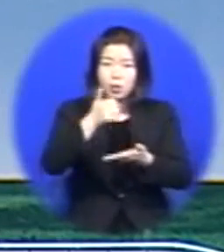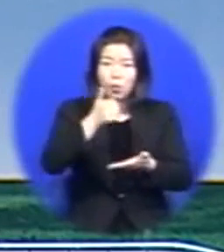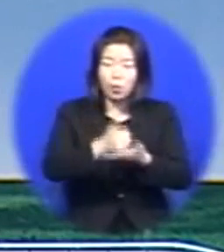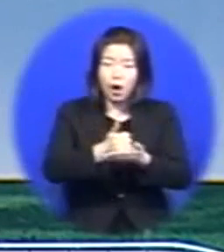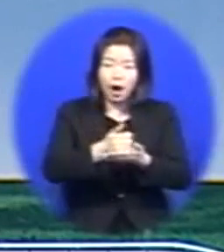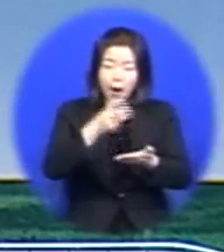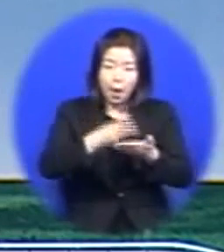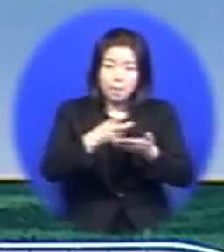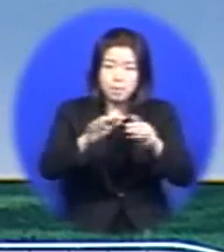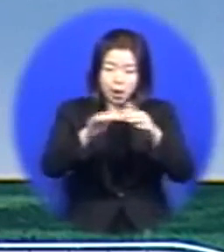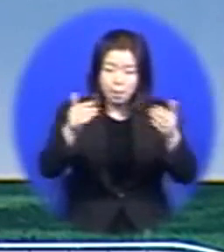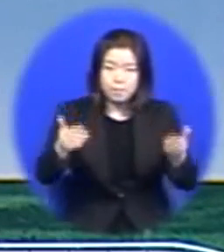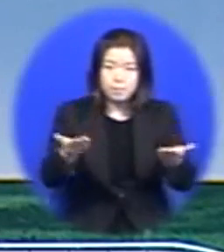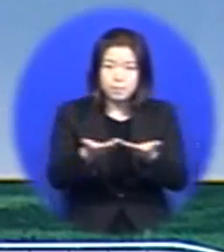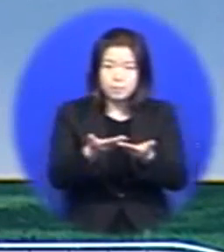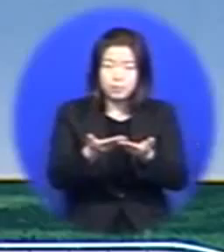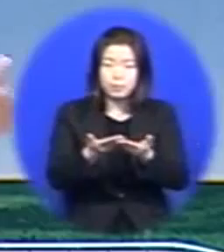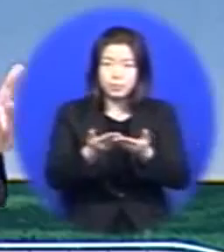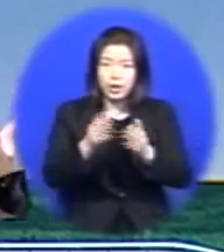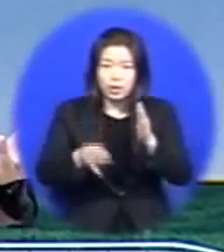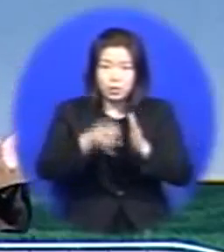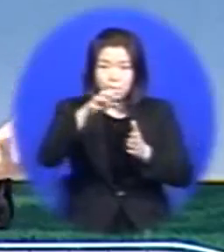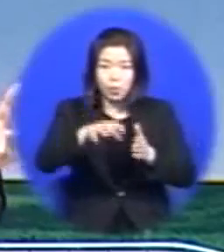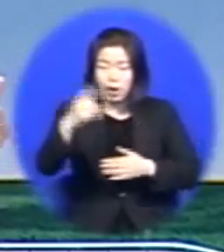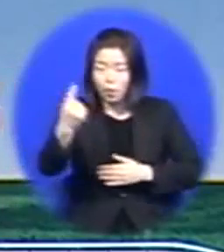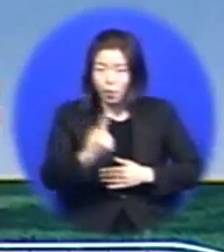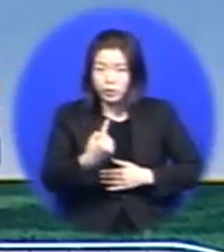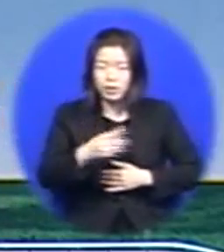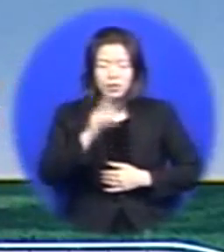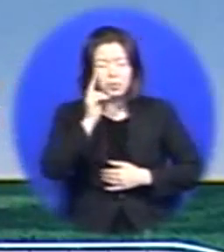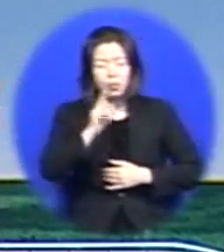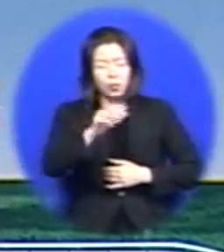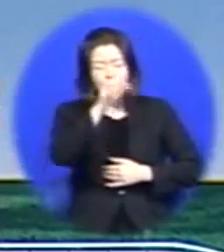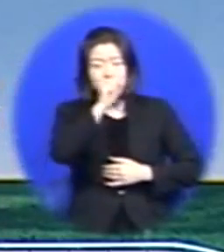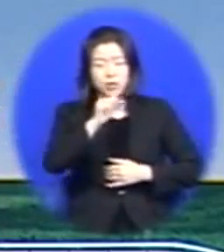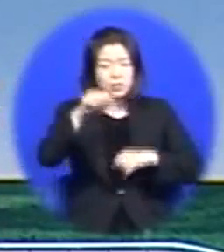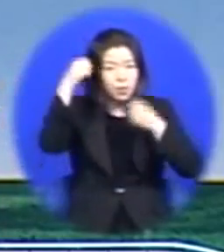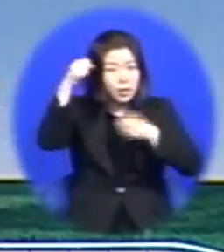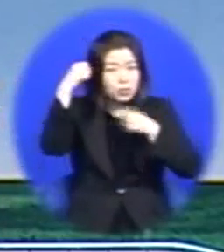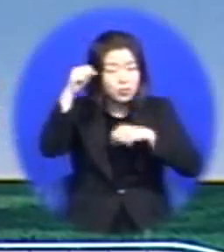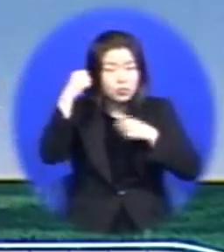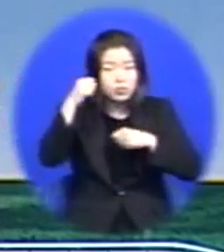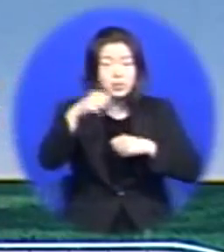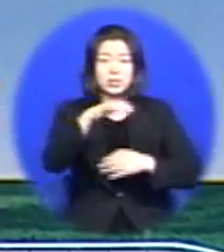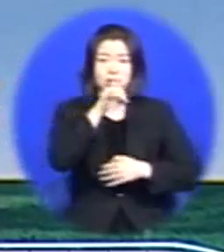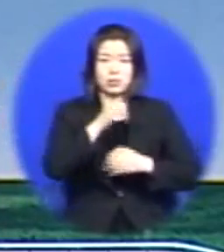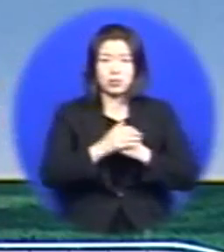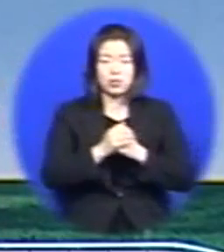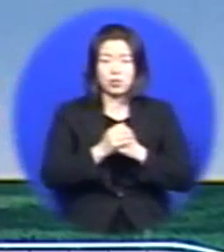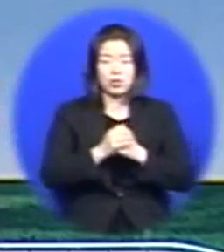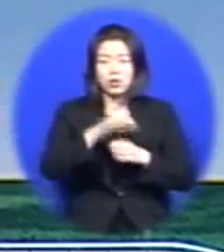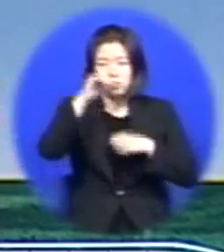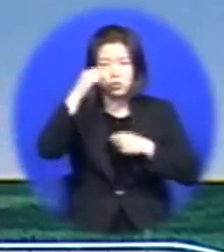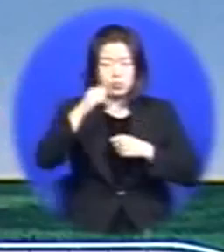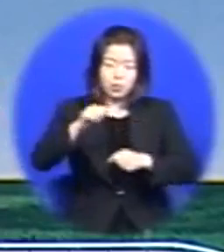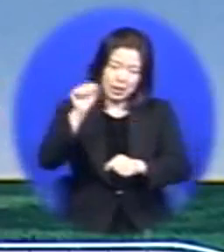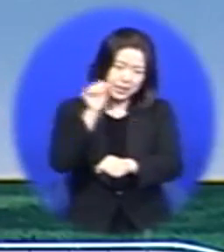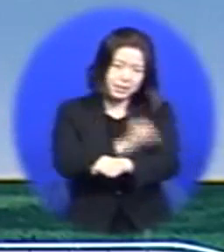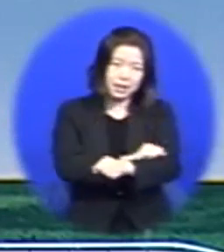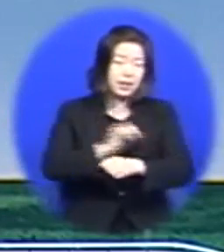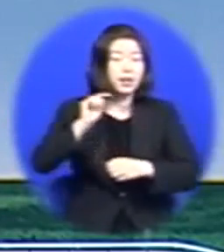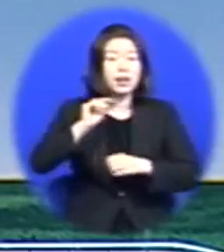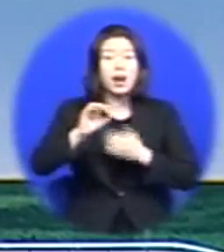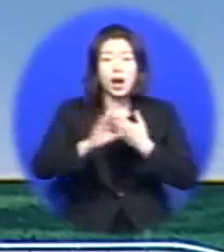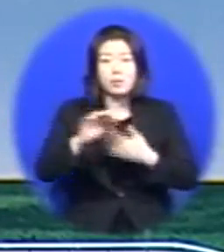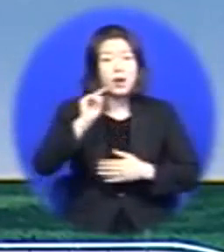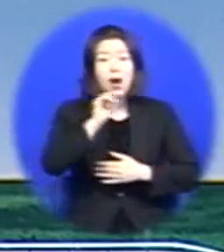법궤가 예루살렘에 올라올 때 너무 좋아서 춤을 추었는데, 뭐 춤도 잘 추면